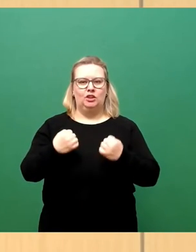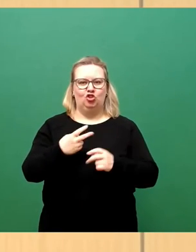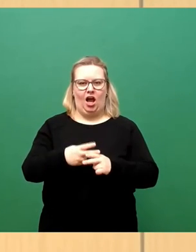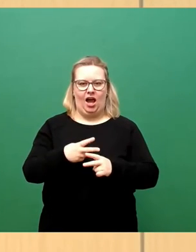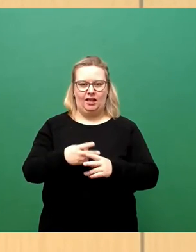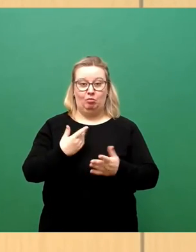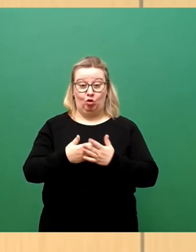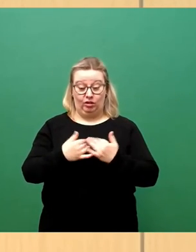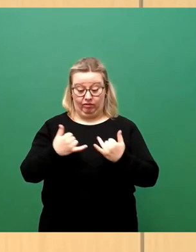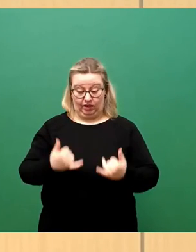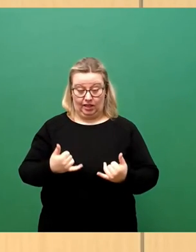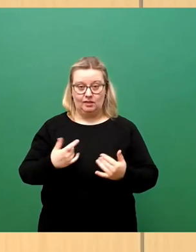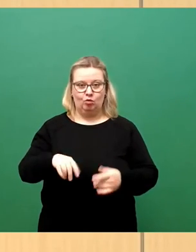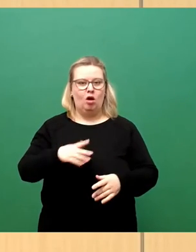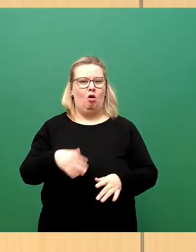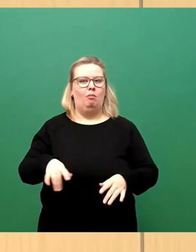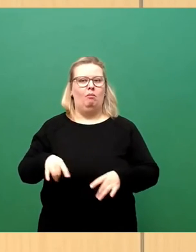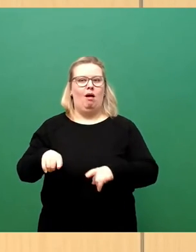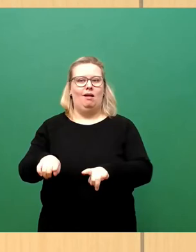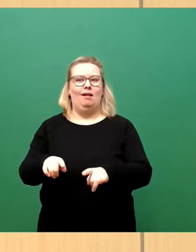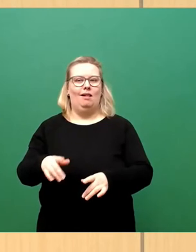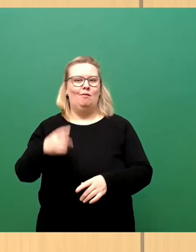sozusagen zeitgleich gerade die